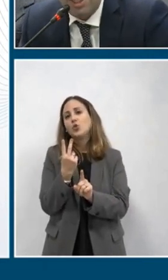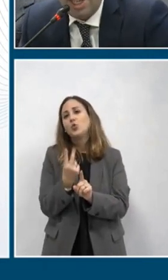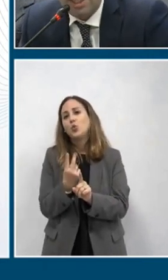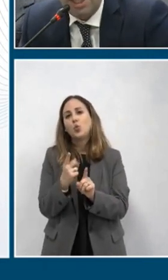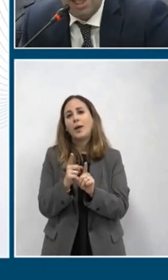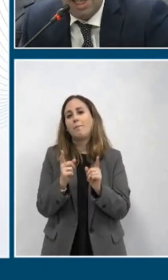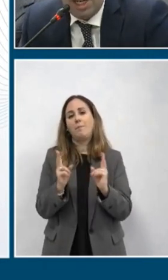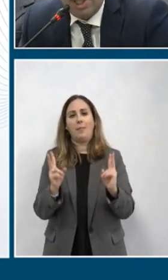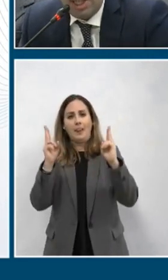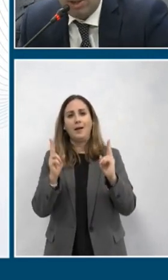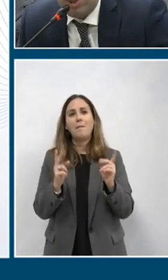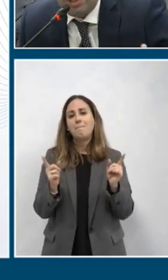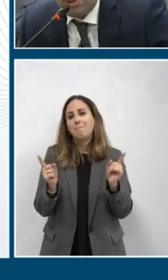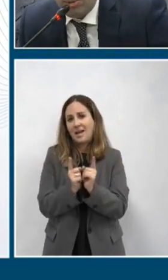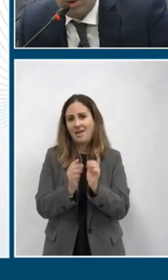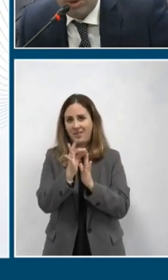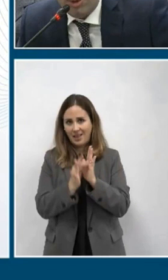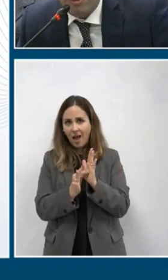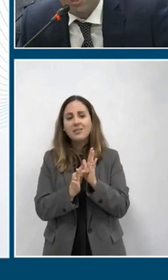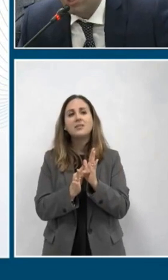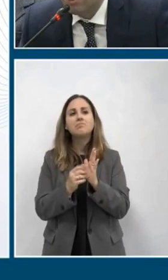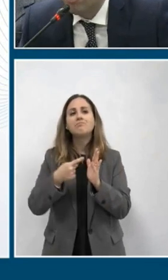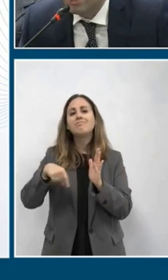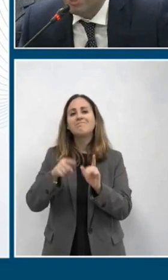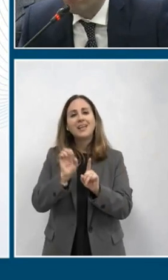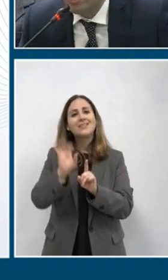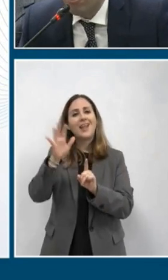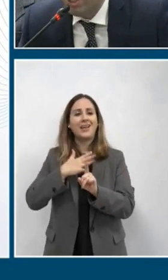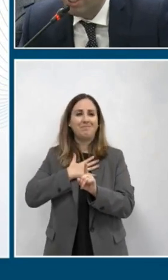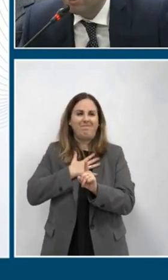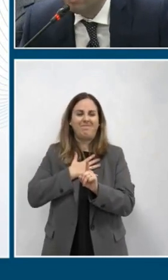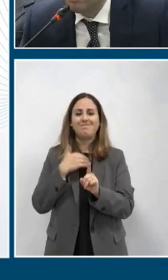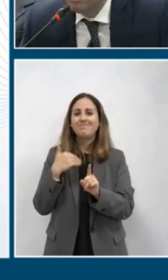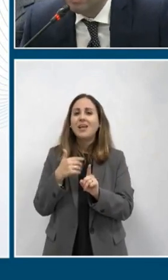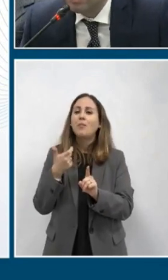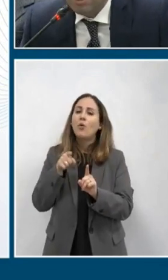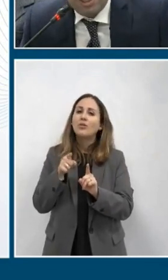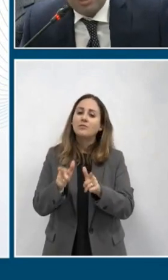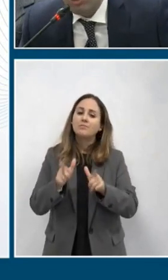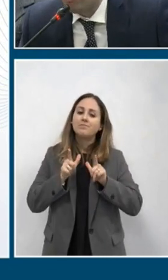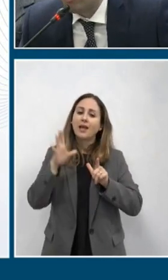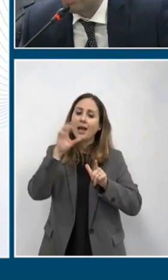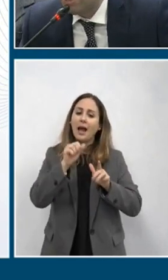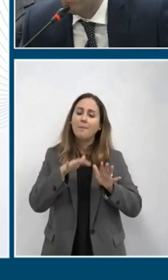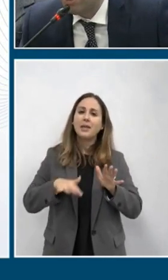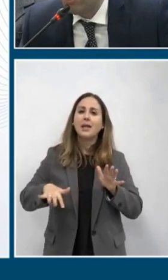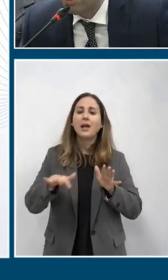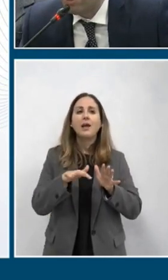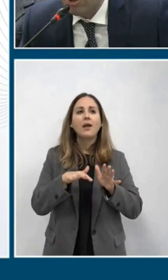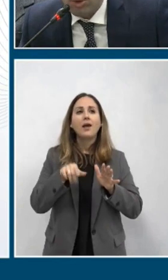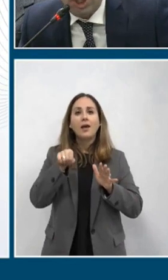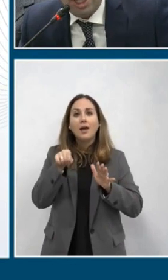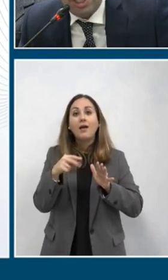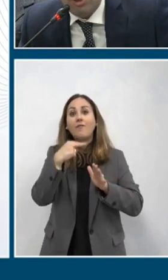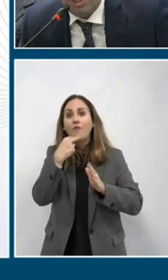stringhe di dati è una slide a cui siamo molto affezionati perché fa capire che cosa porta realmente